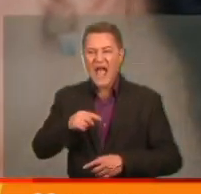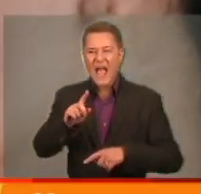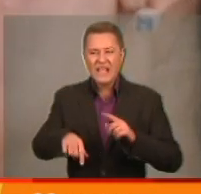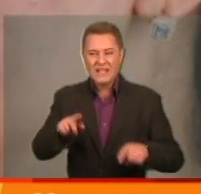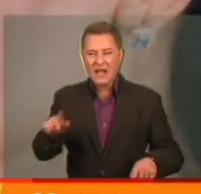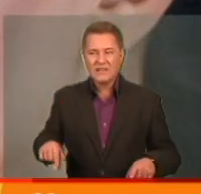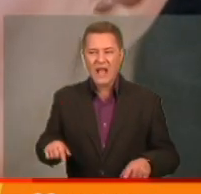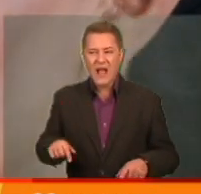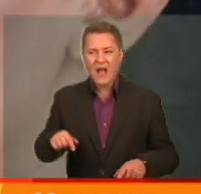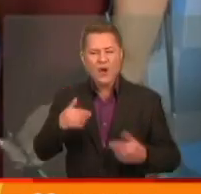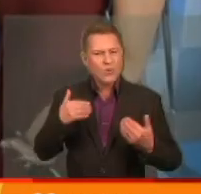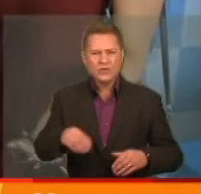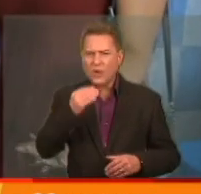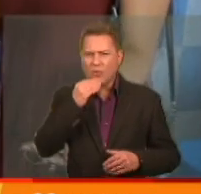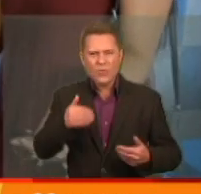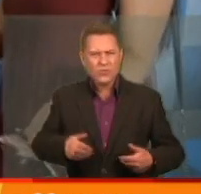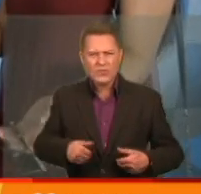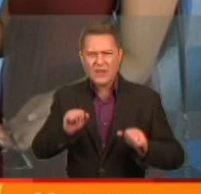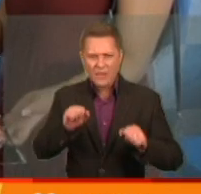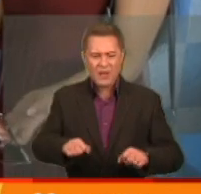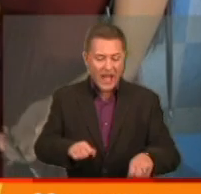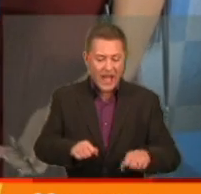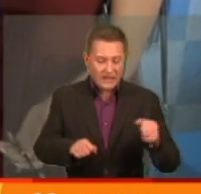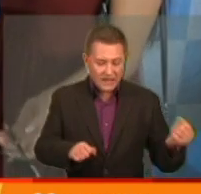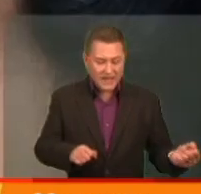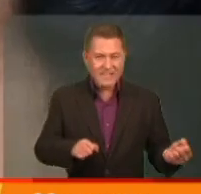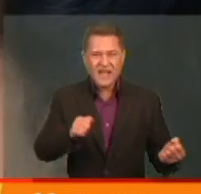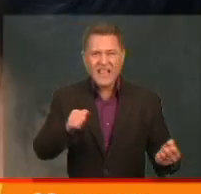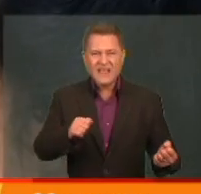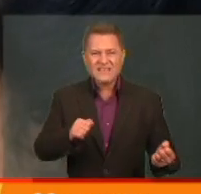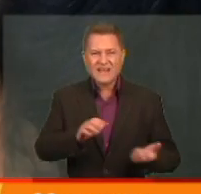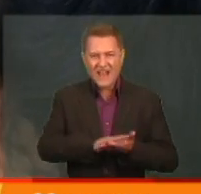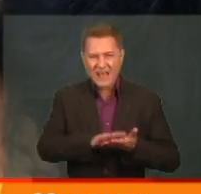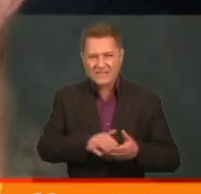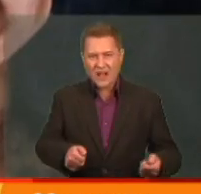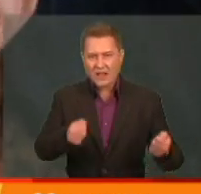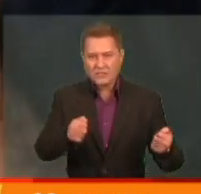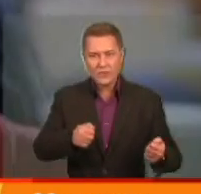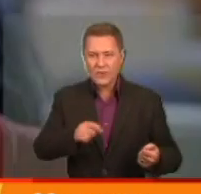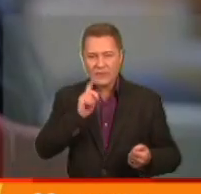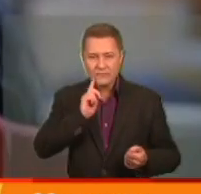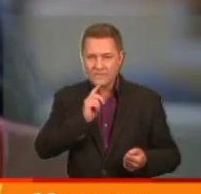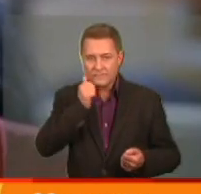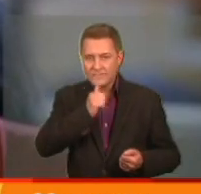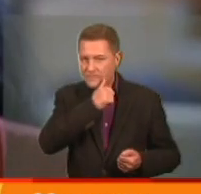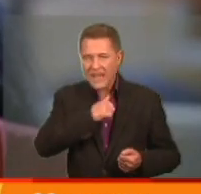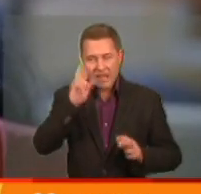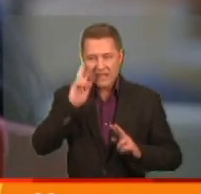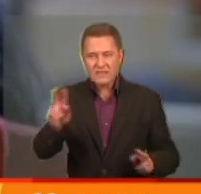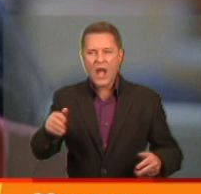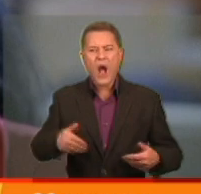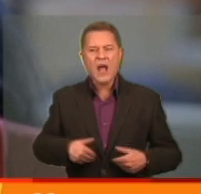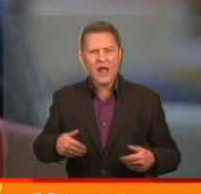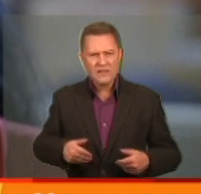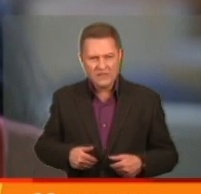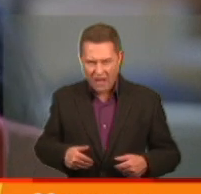вже сознання теряю, я могла там відкрити так, і взяти. Ми цього не знали. Було тяжело, і